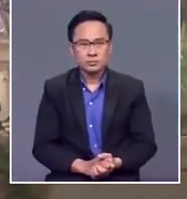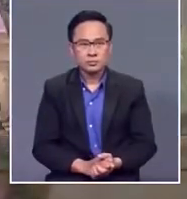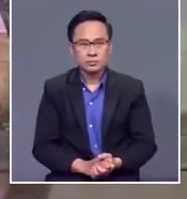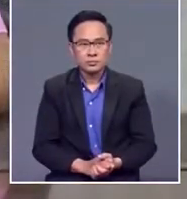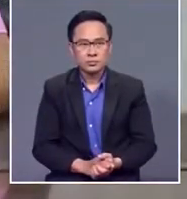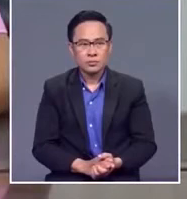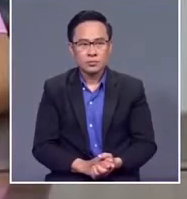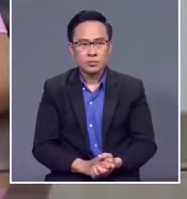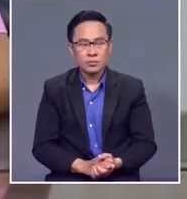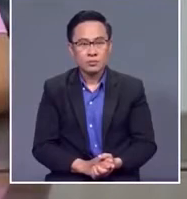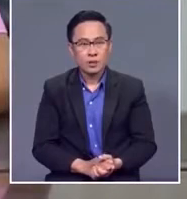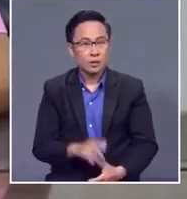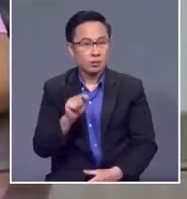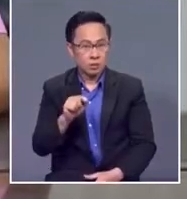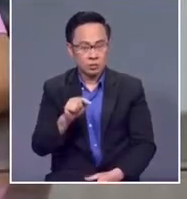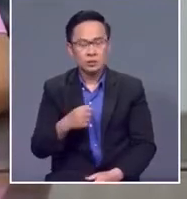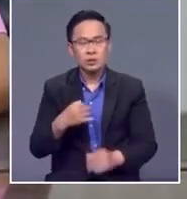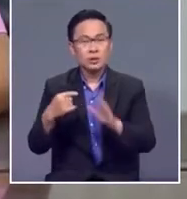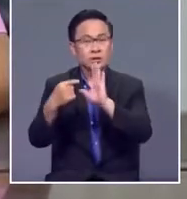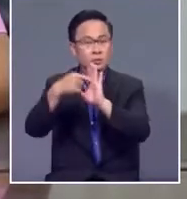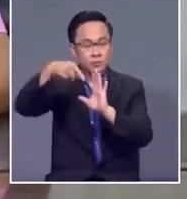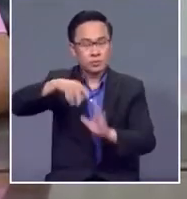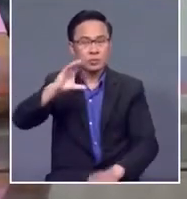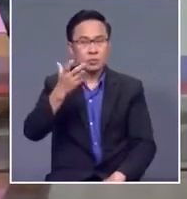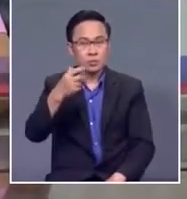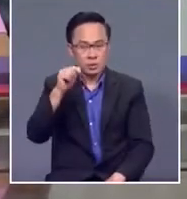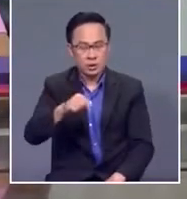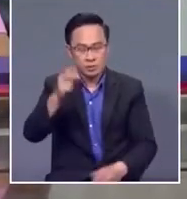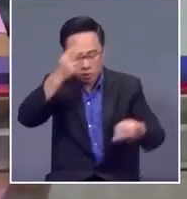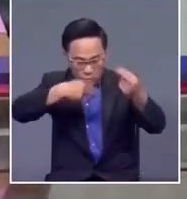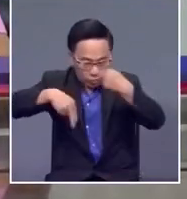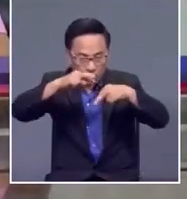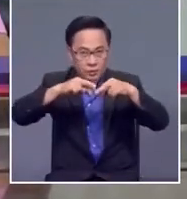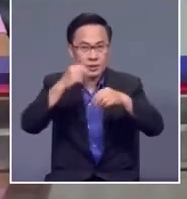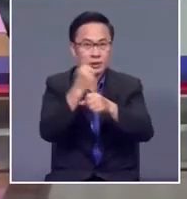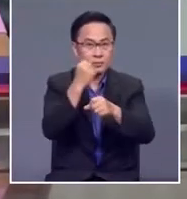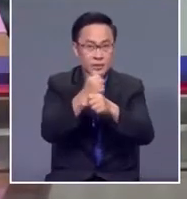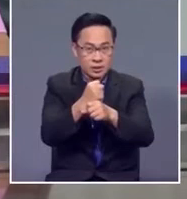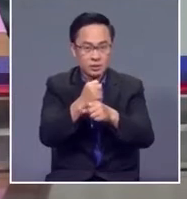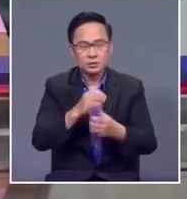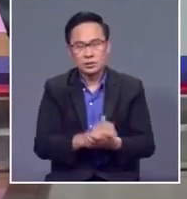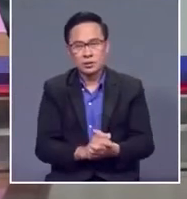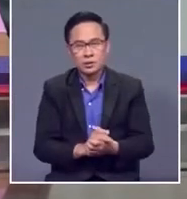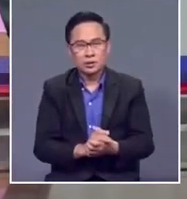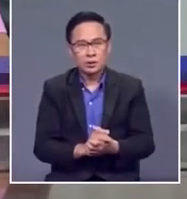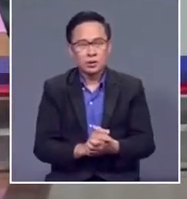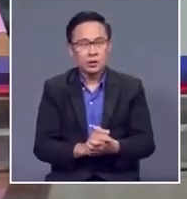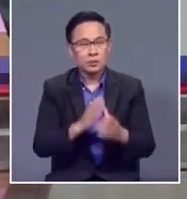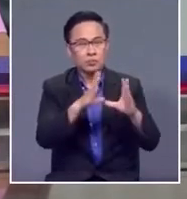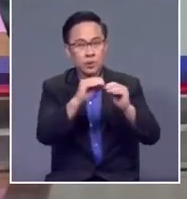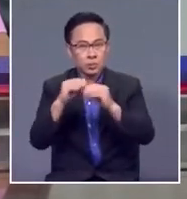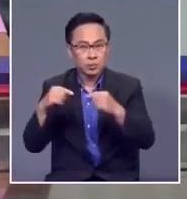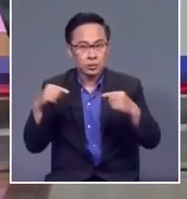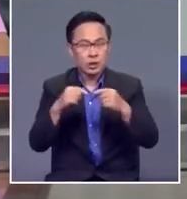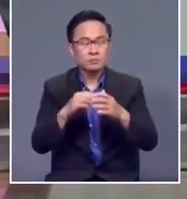ในส่วนของจังหวัดพิษณุโลกนะครับจะเป็นพื้นที่ตรวจราชการนะครับแล้วก็เป็นสถานที่จัดประชุมนะครับการพัฒน